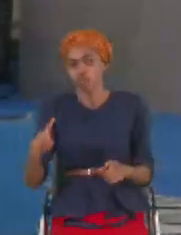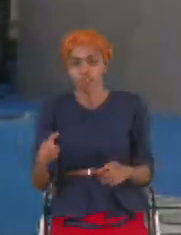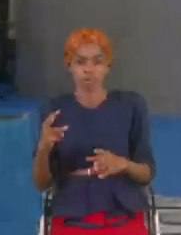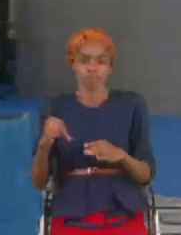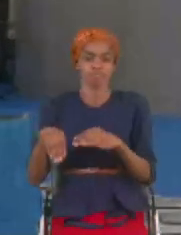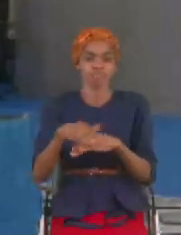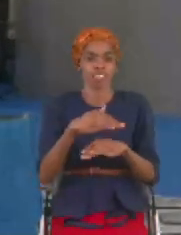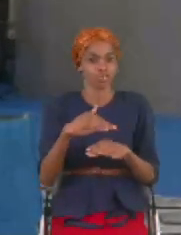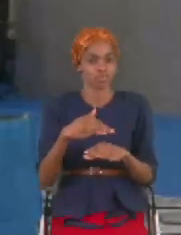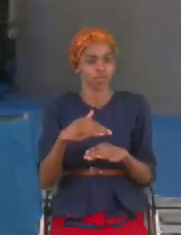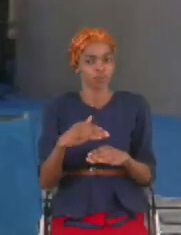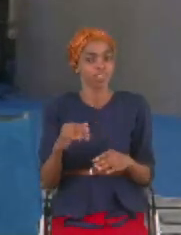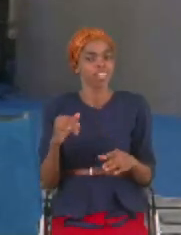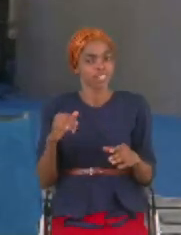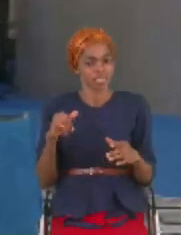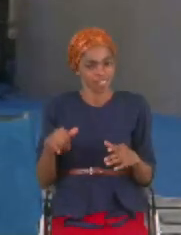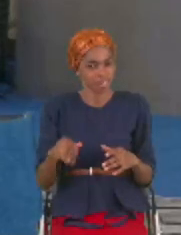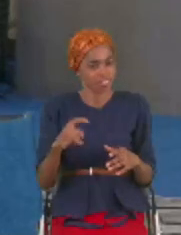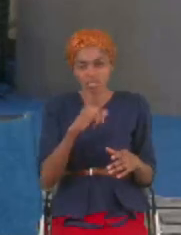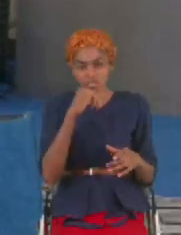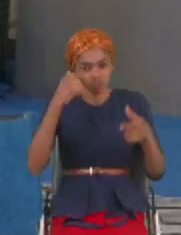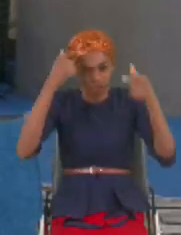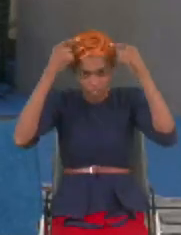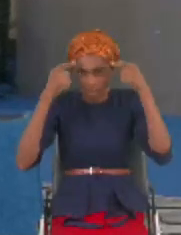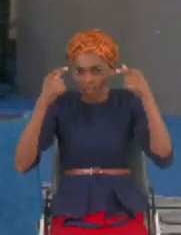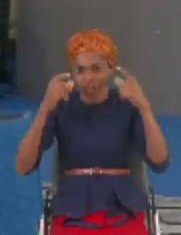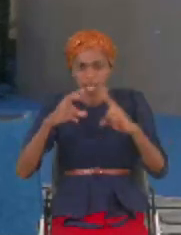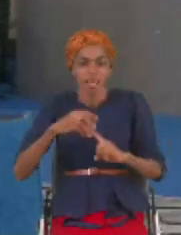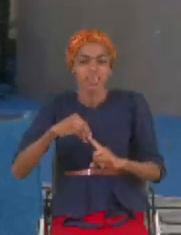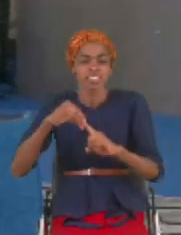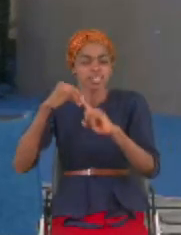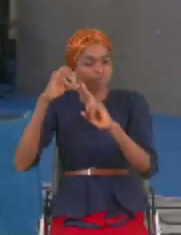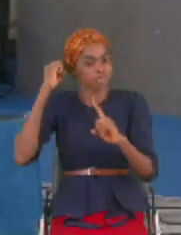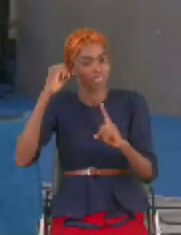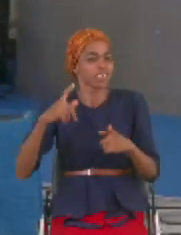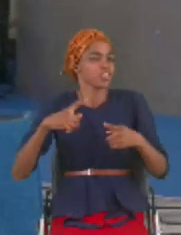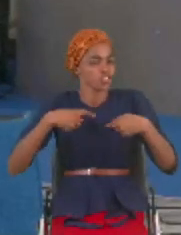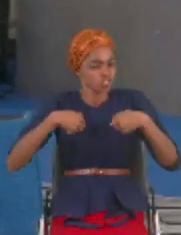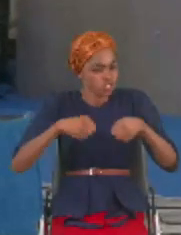s'il n'a pas combattu suivant les règles